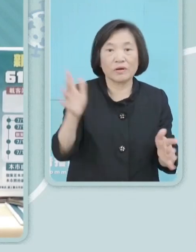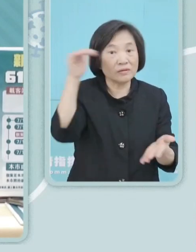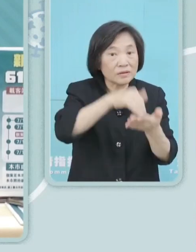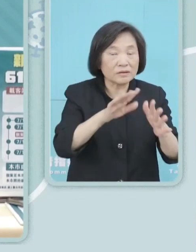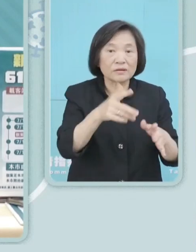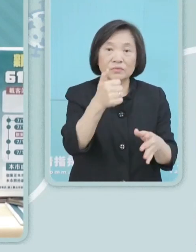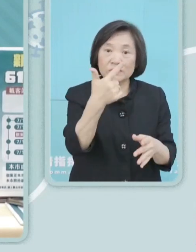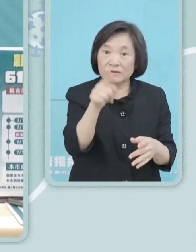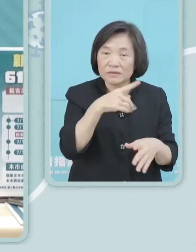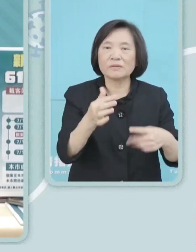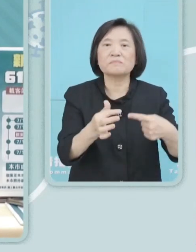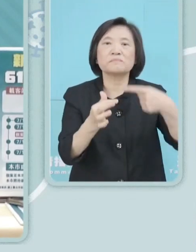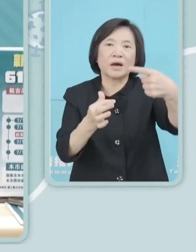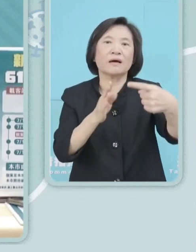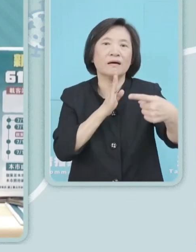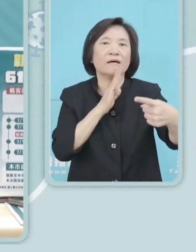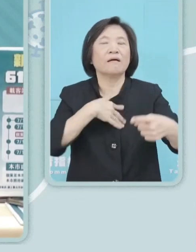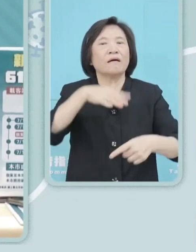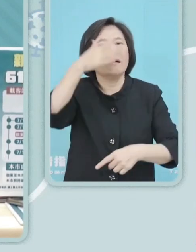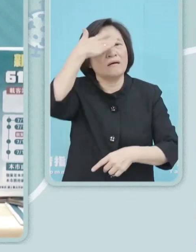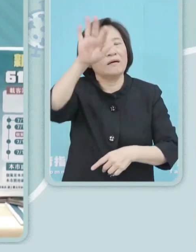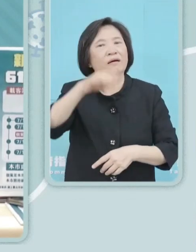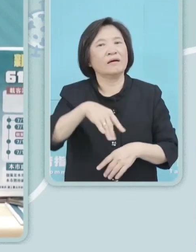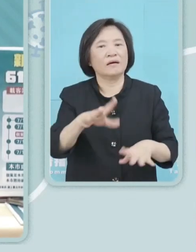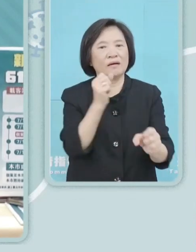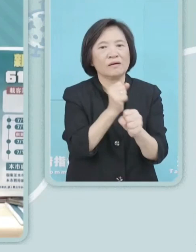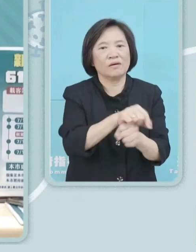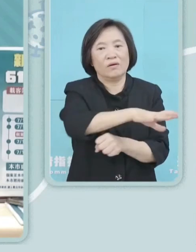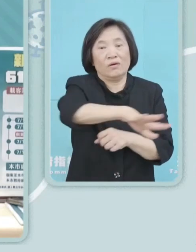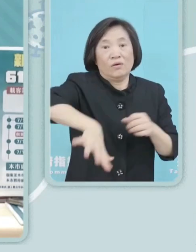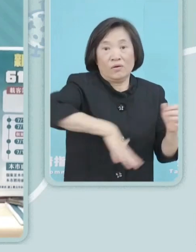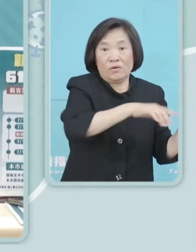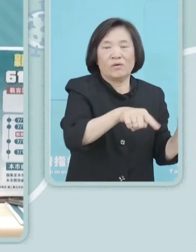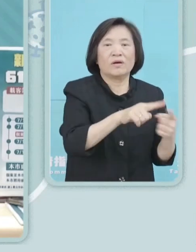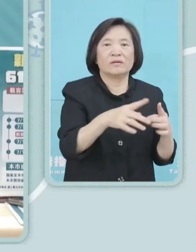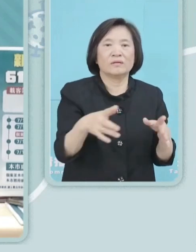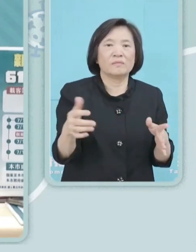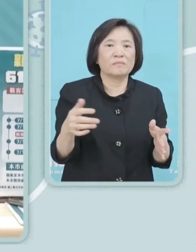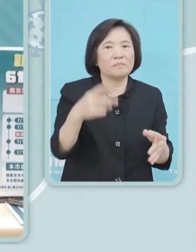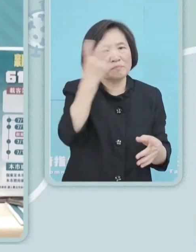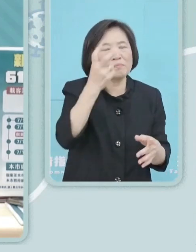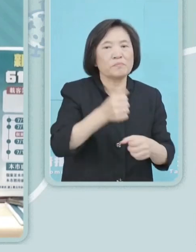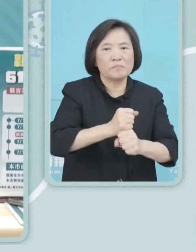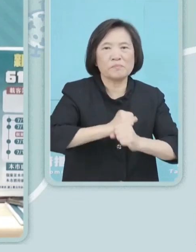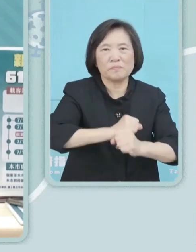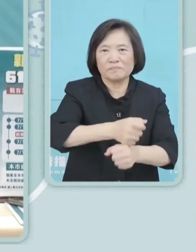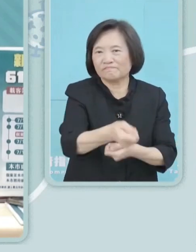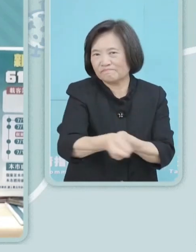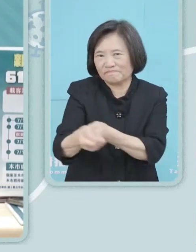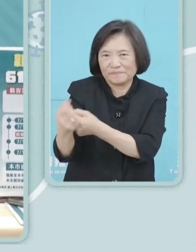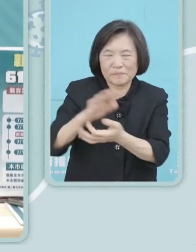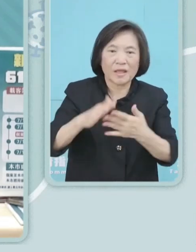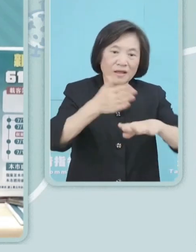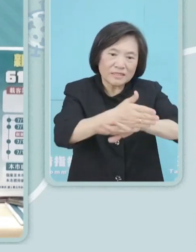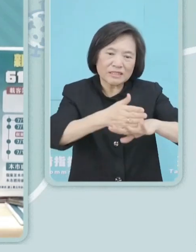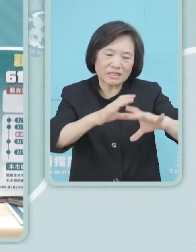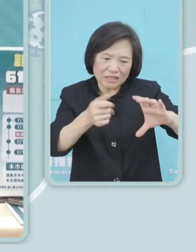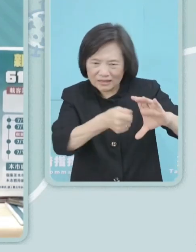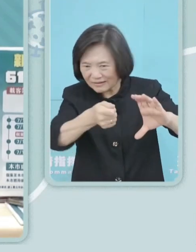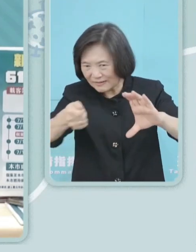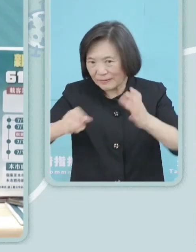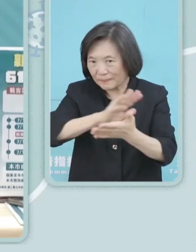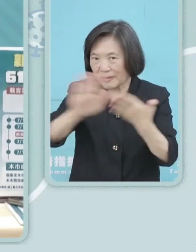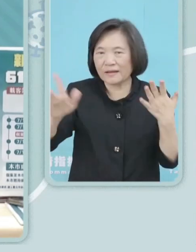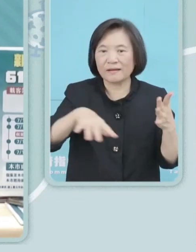前这56位都是阴性，也就是工作场域的部分全部完成清消，车子还有相关的场